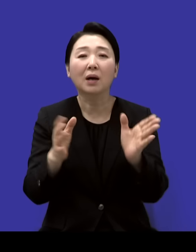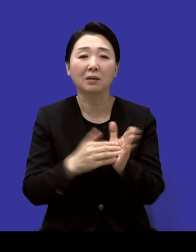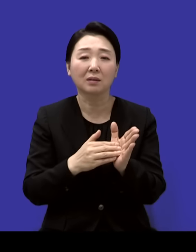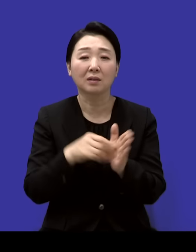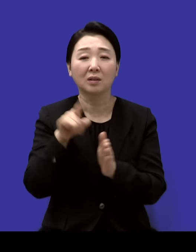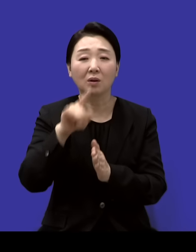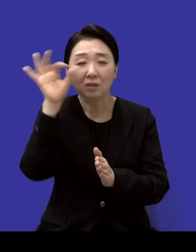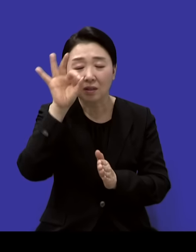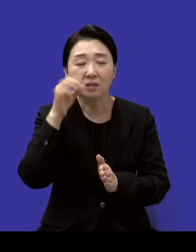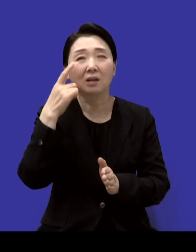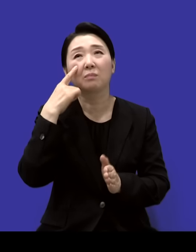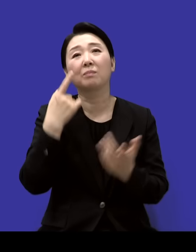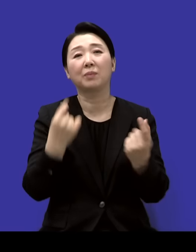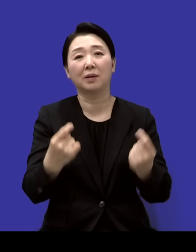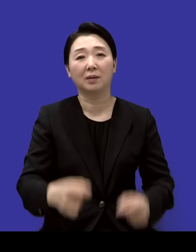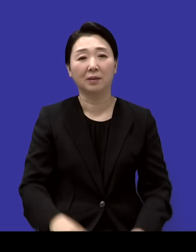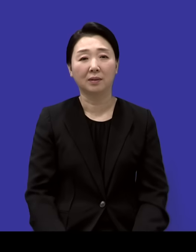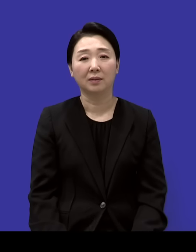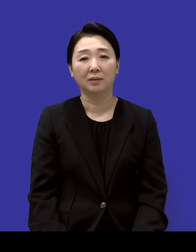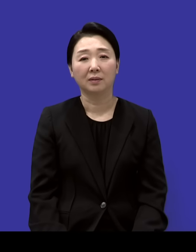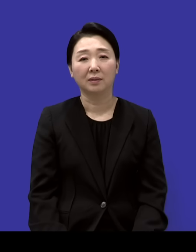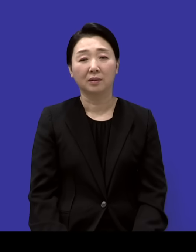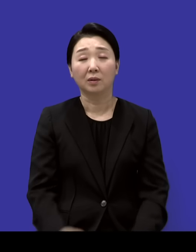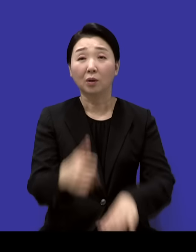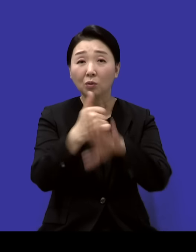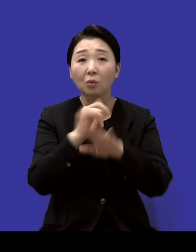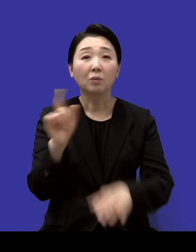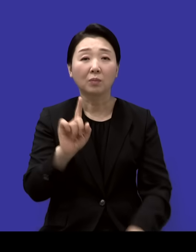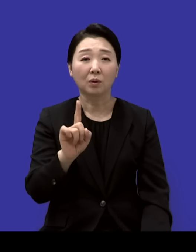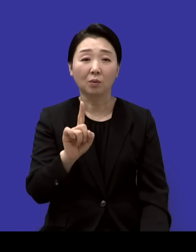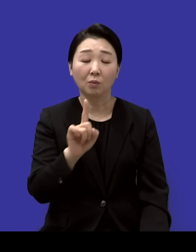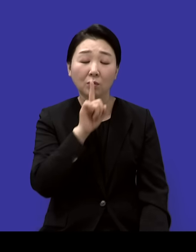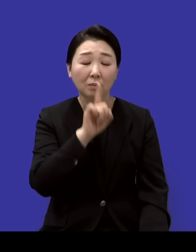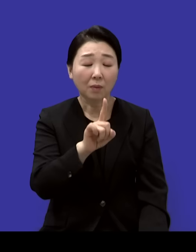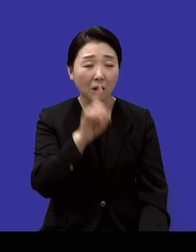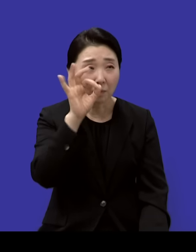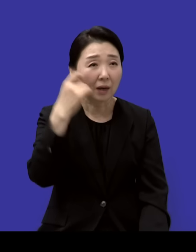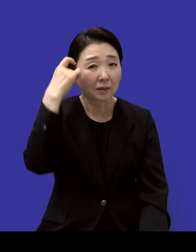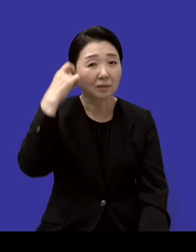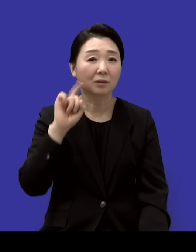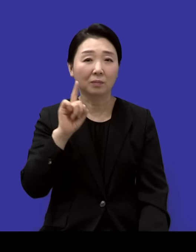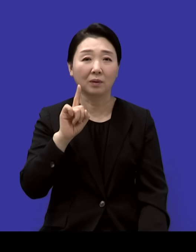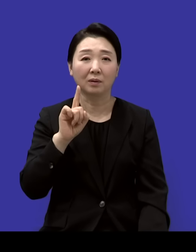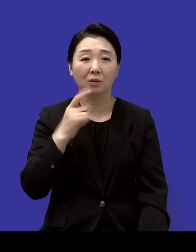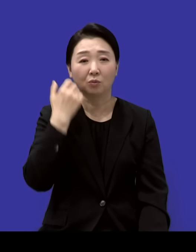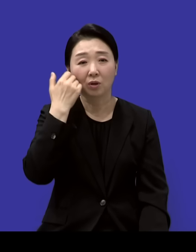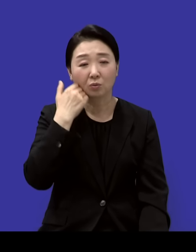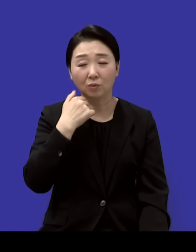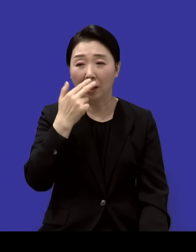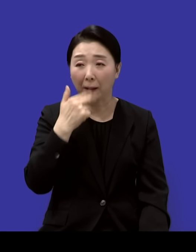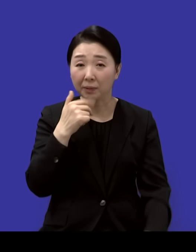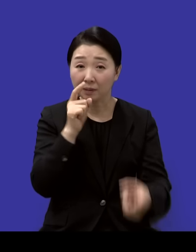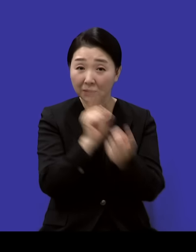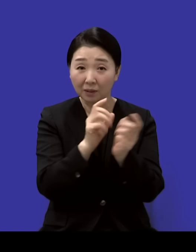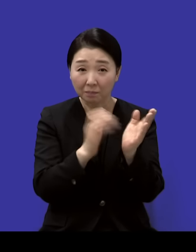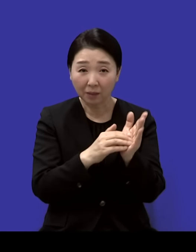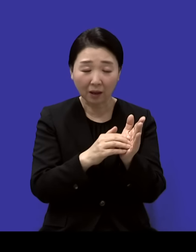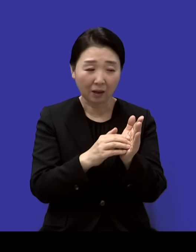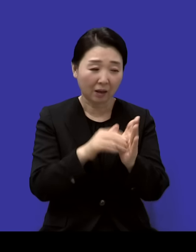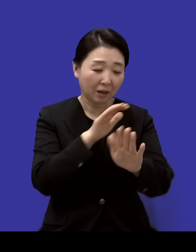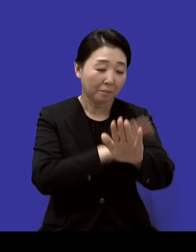거기서 찾아가는 것 아니겠어요? 네. 그래서 저는 결론은 무엇이냐 오늘 말씀을 듣고 느낀 점은 우리가 누군가 감기가 걸렸거나 어떤 팔에